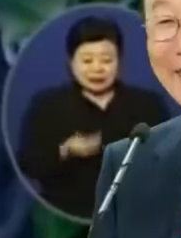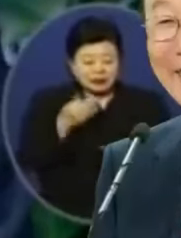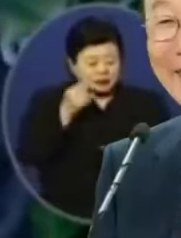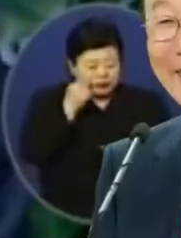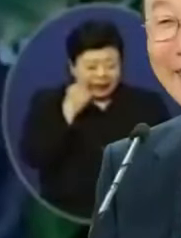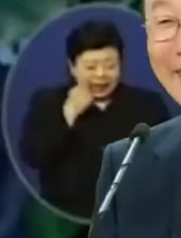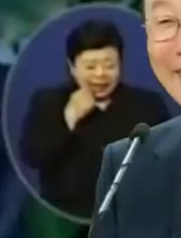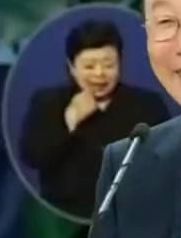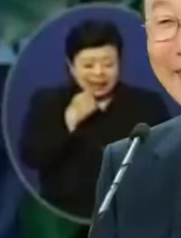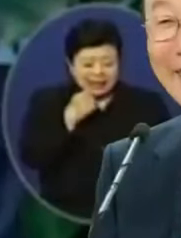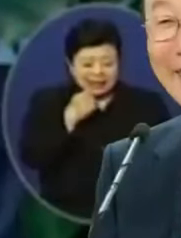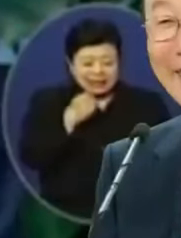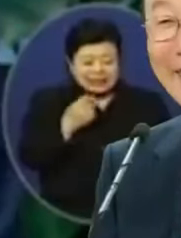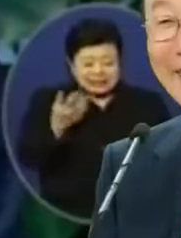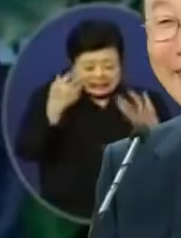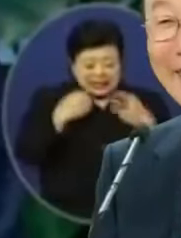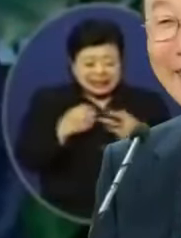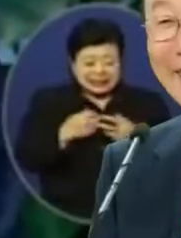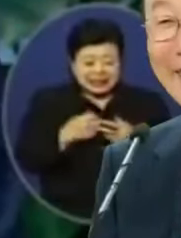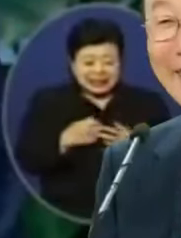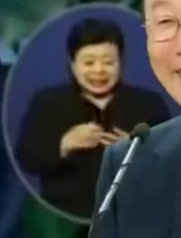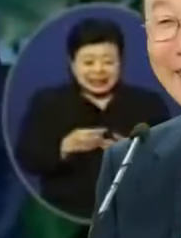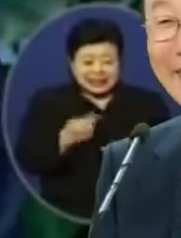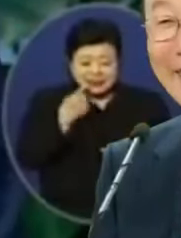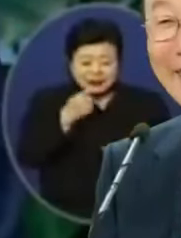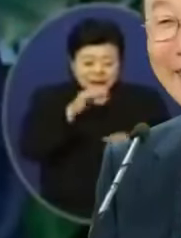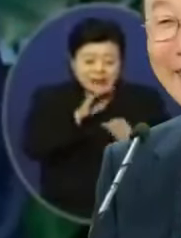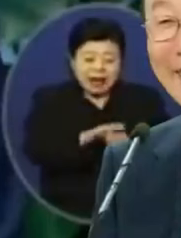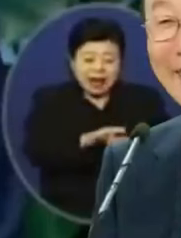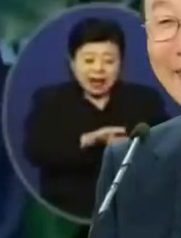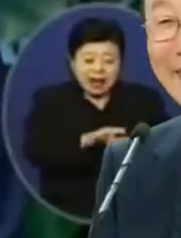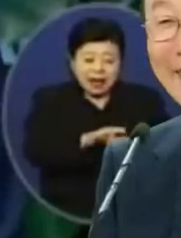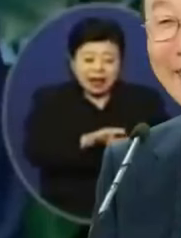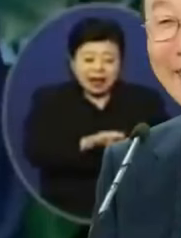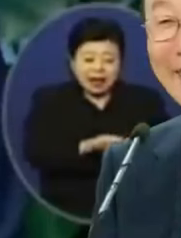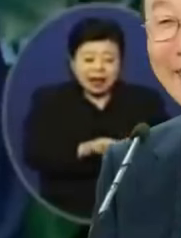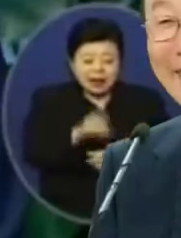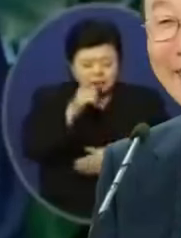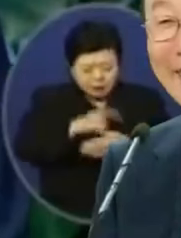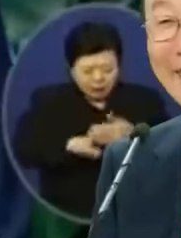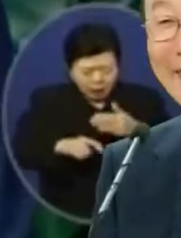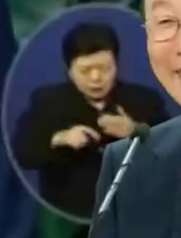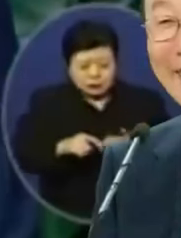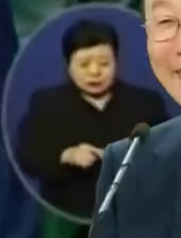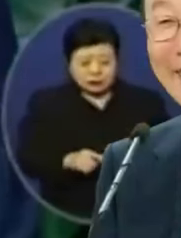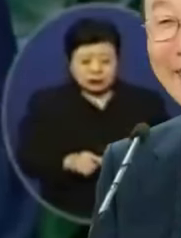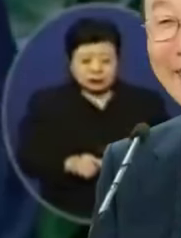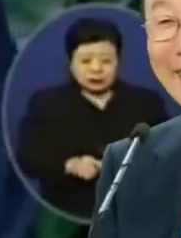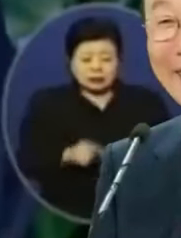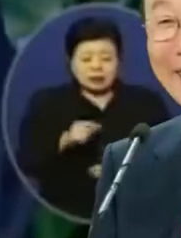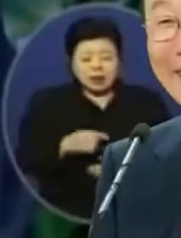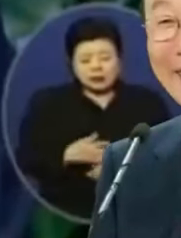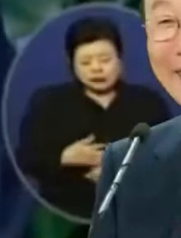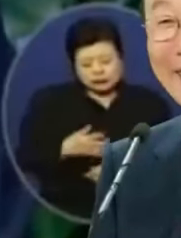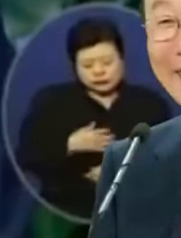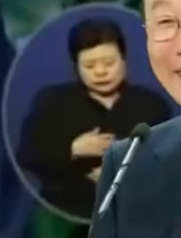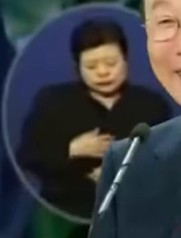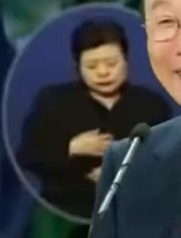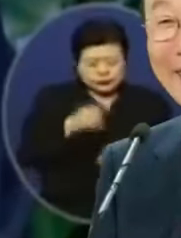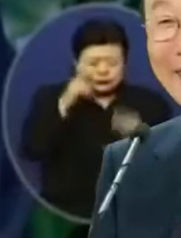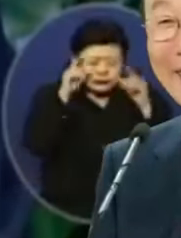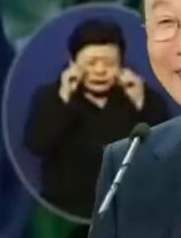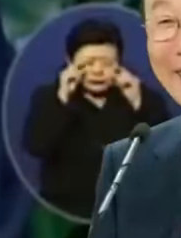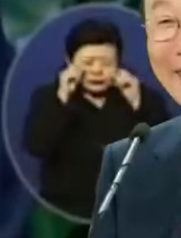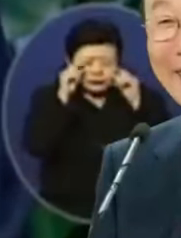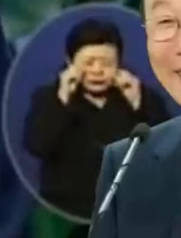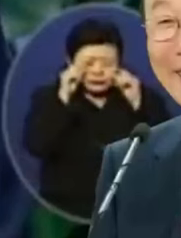사자가 꼼짝합니까? 왕은 한밤을 지나고 난 다음에 너무너무 마음이 괴로웠었습니다. 잠을 못